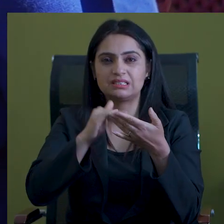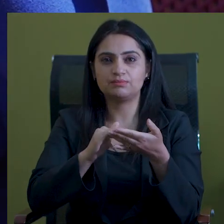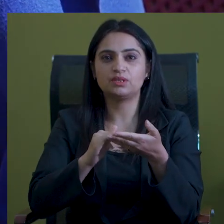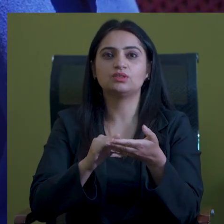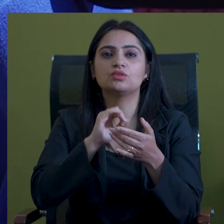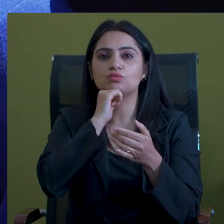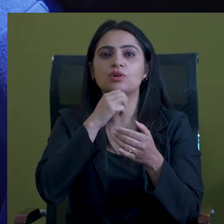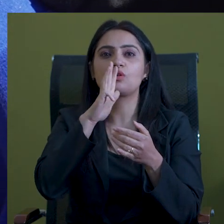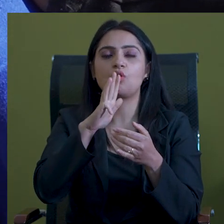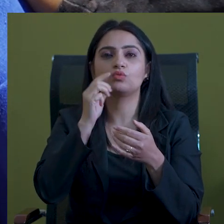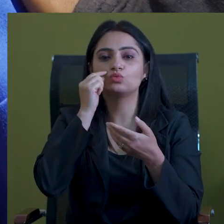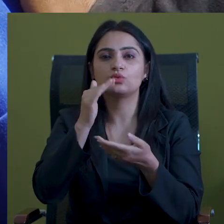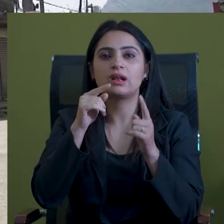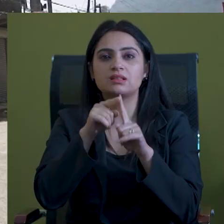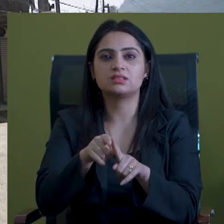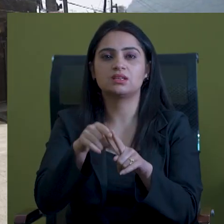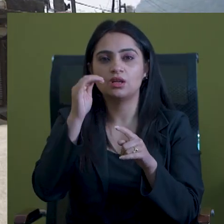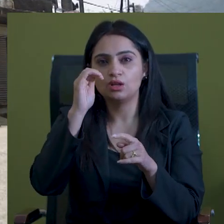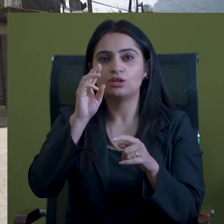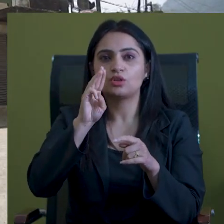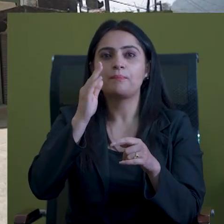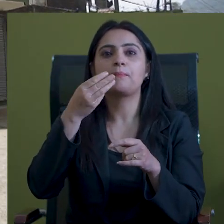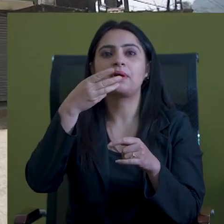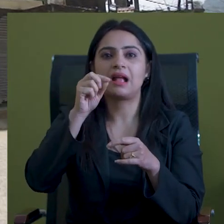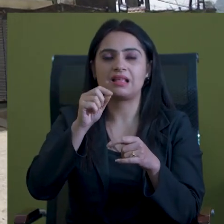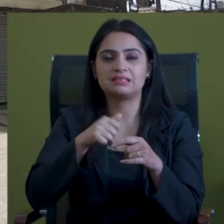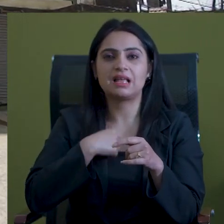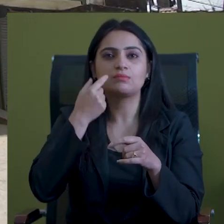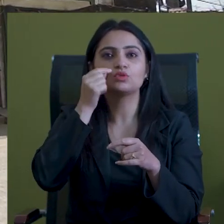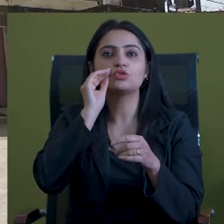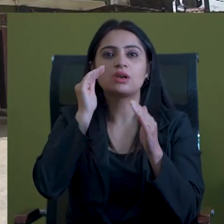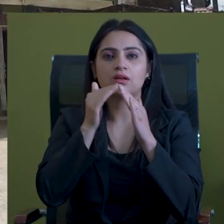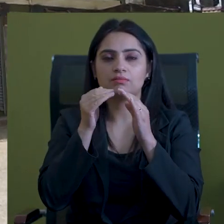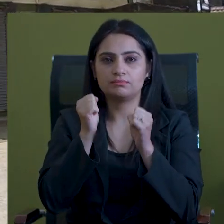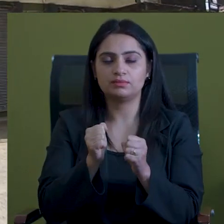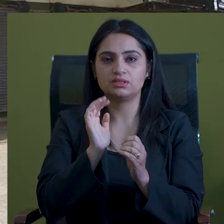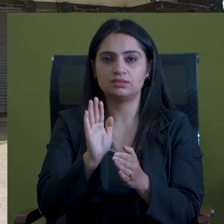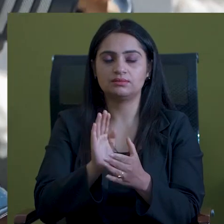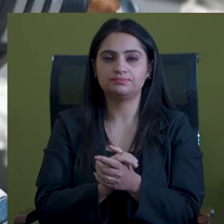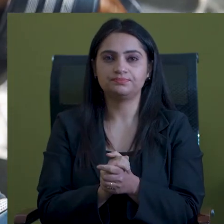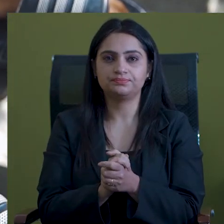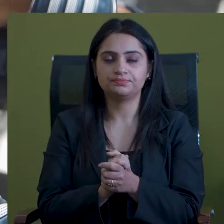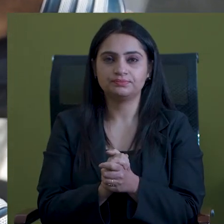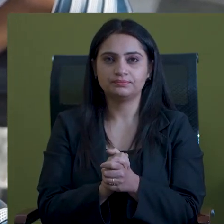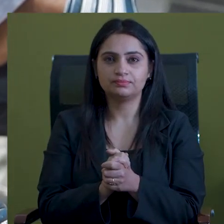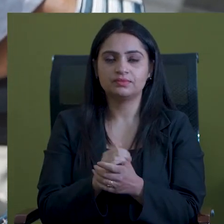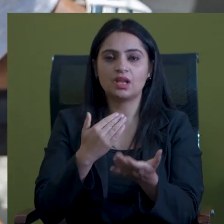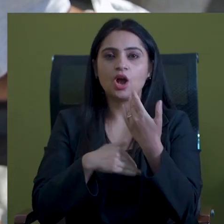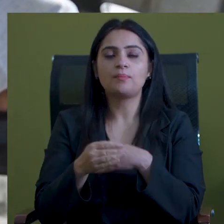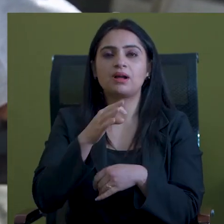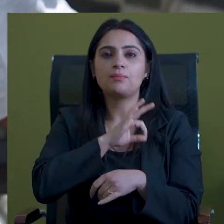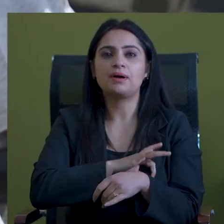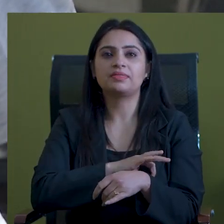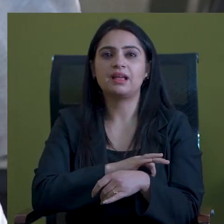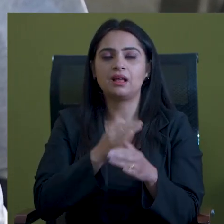नवववर्षिय च्हरा संग तमगास इस्तित ससुराली घर मा बस्चन। अपांग भत्ता